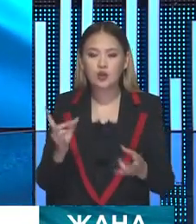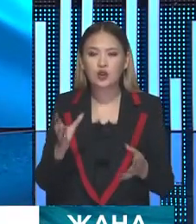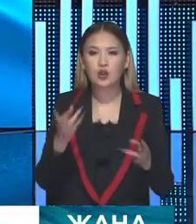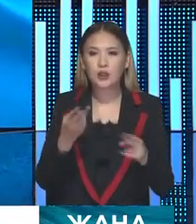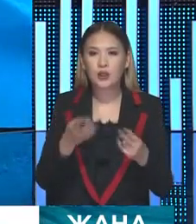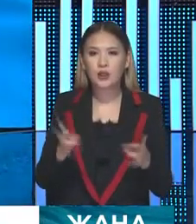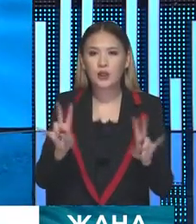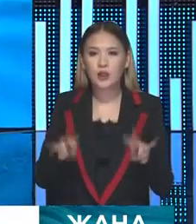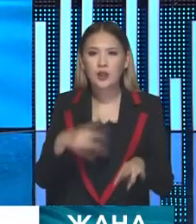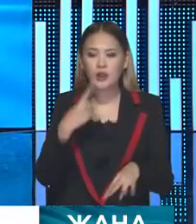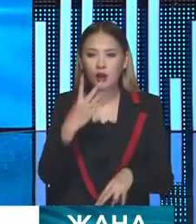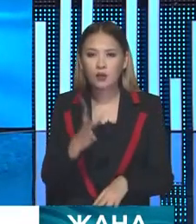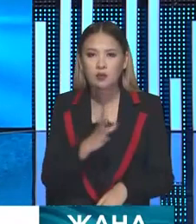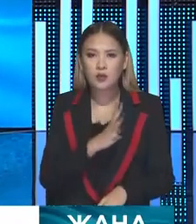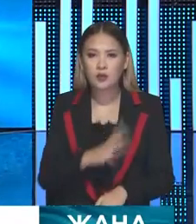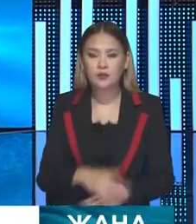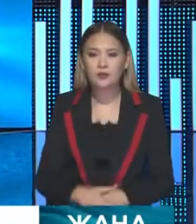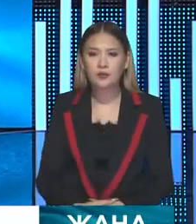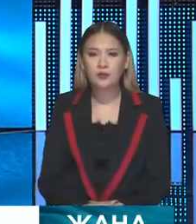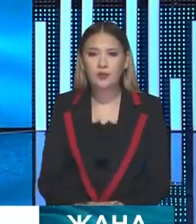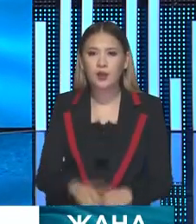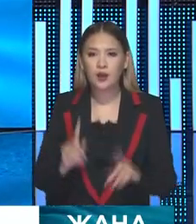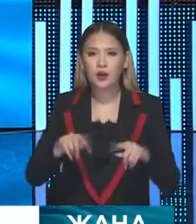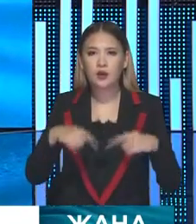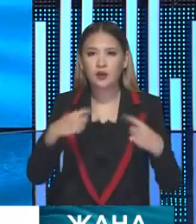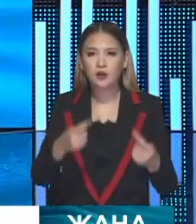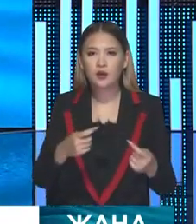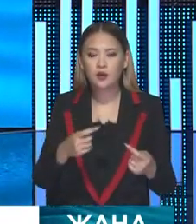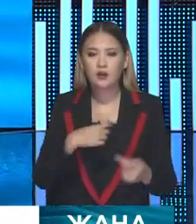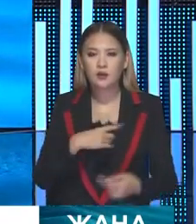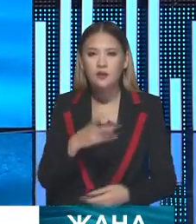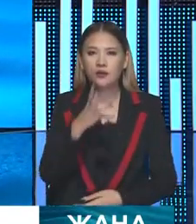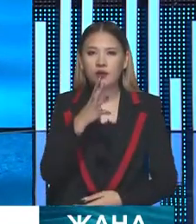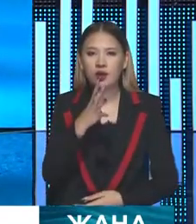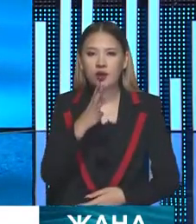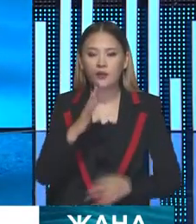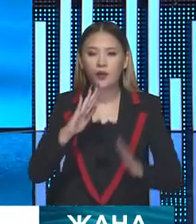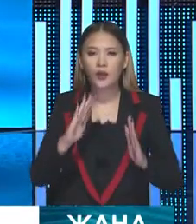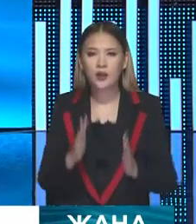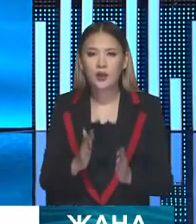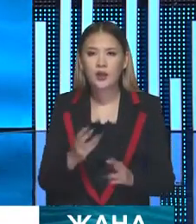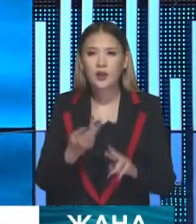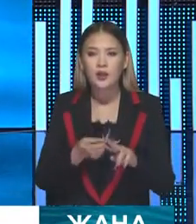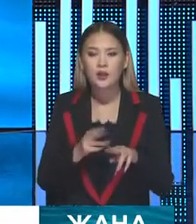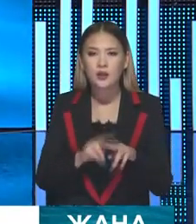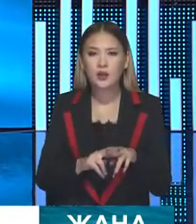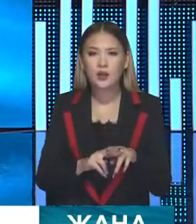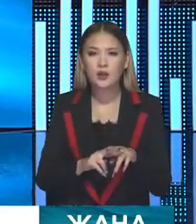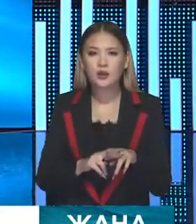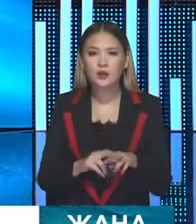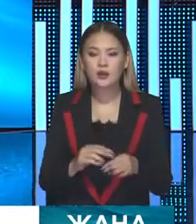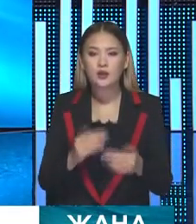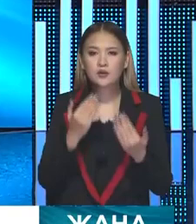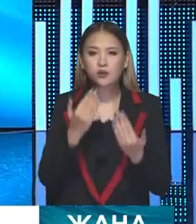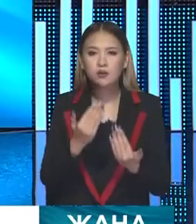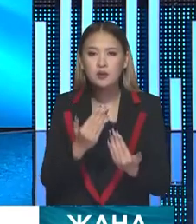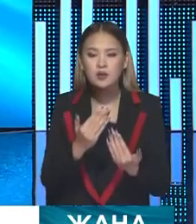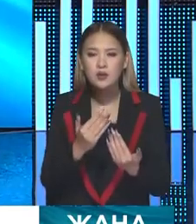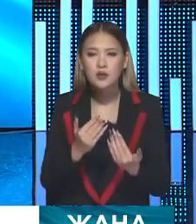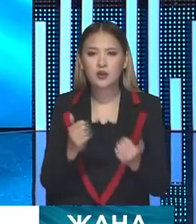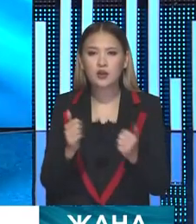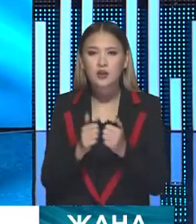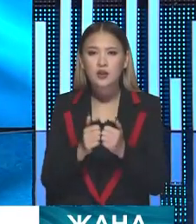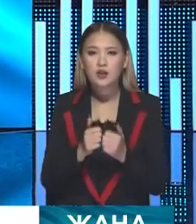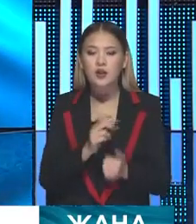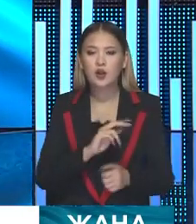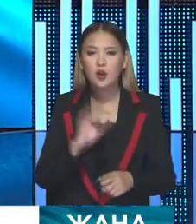Сондықтан лицензиясы бар. Шалқар мырзаға да кезек берсек, уақытымыз өте қысқа, тығыз. Шалқар мырза, әріптесіңіз Жамбыл